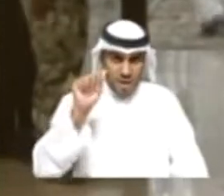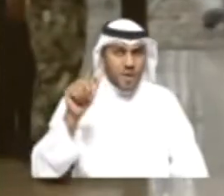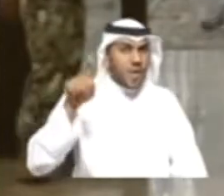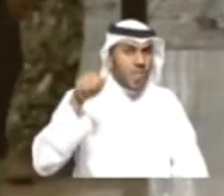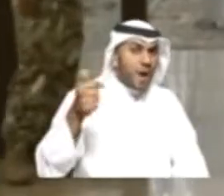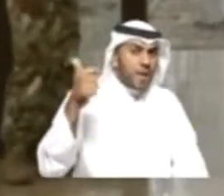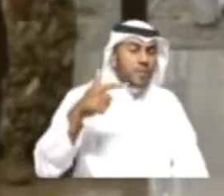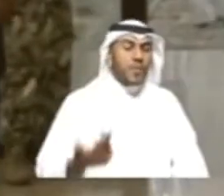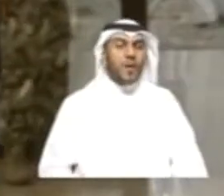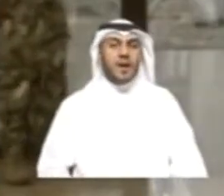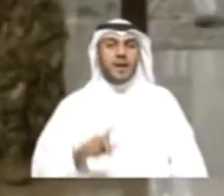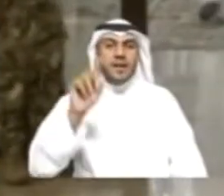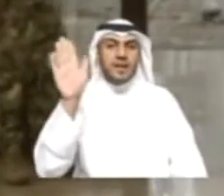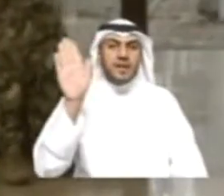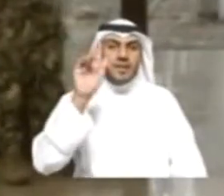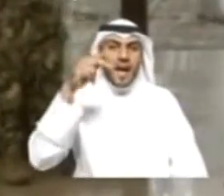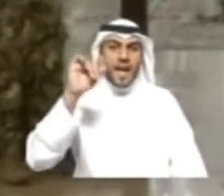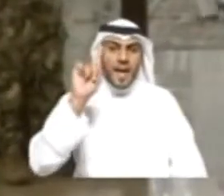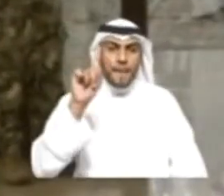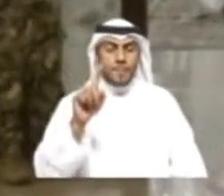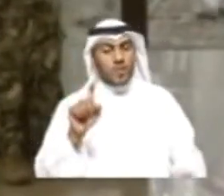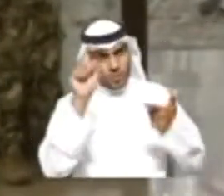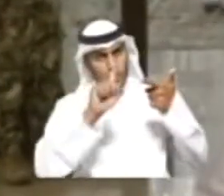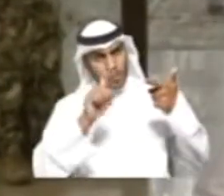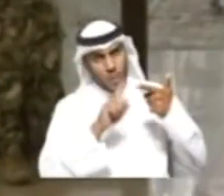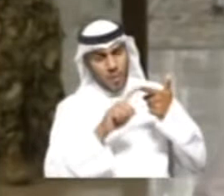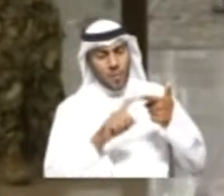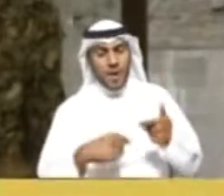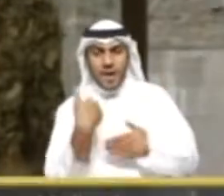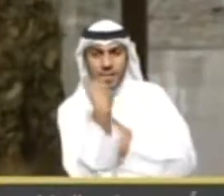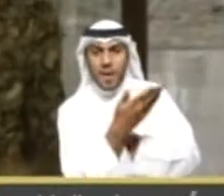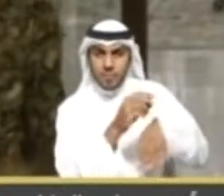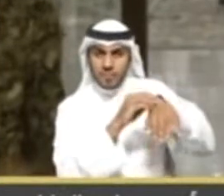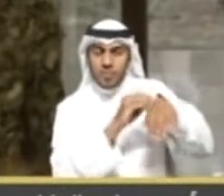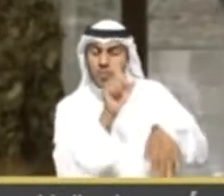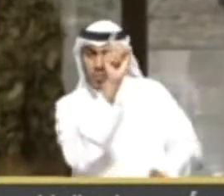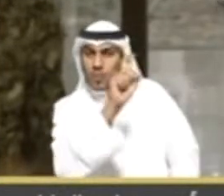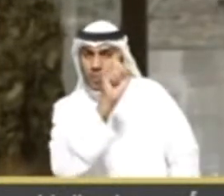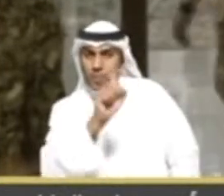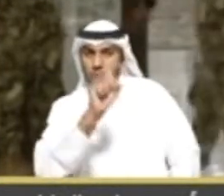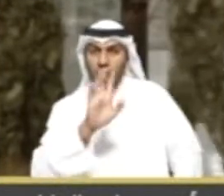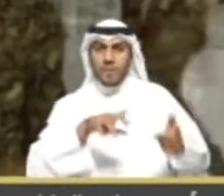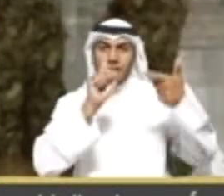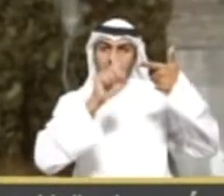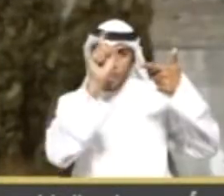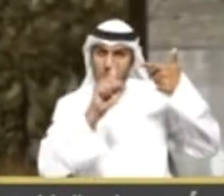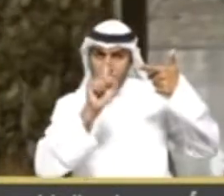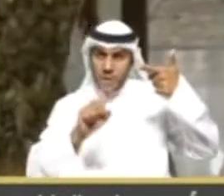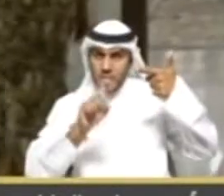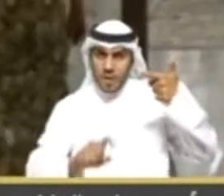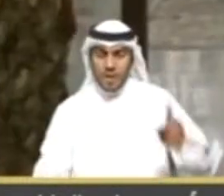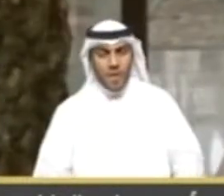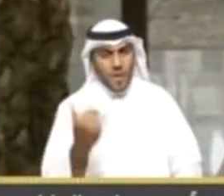والنائب شعيب المويزري. هذين الاستجوابين المقدمين لسمو رئيس مجلس الوزراء كانت هناك مناقشة حول